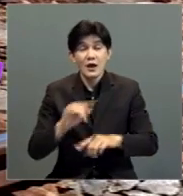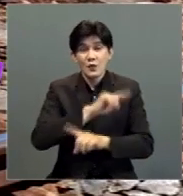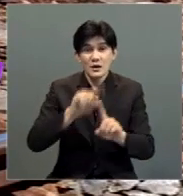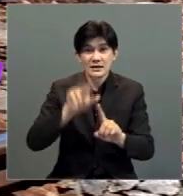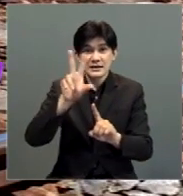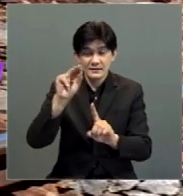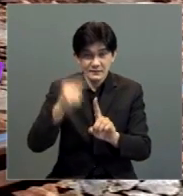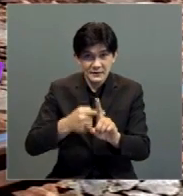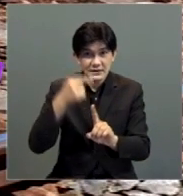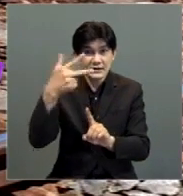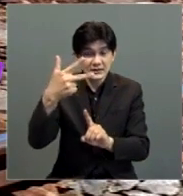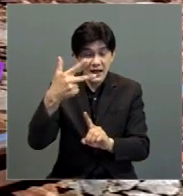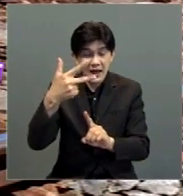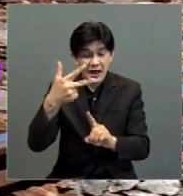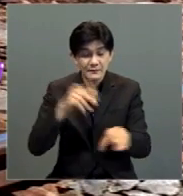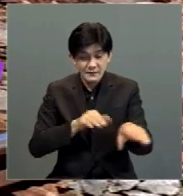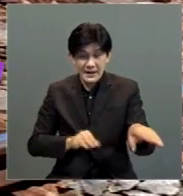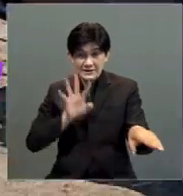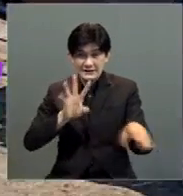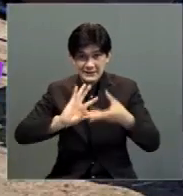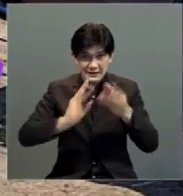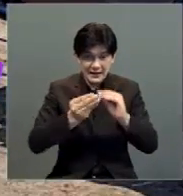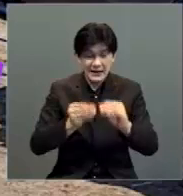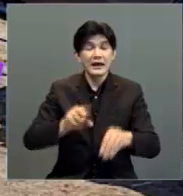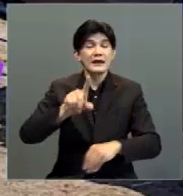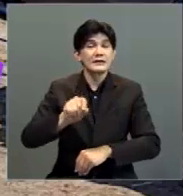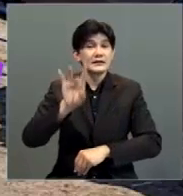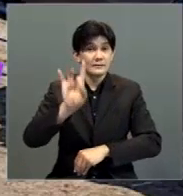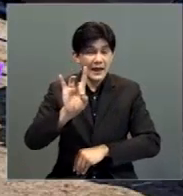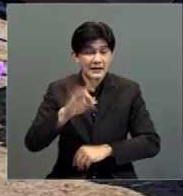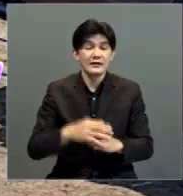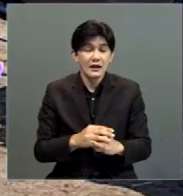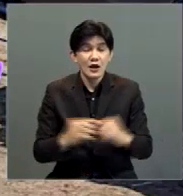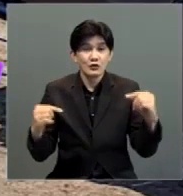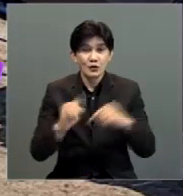วันที่ 30มีนาคมคันที่ 4เลขที่ 28